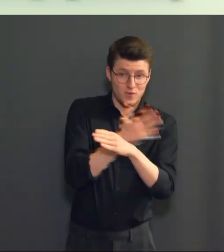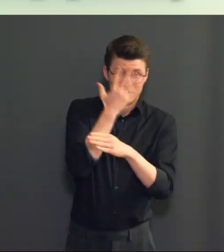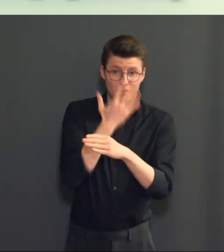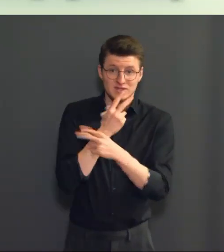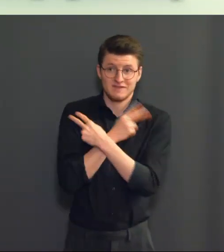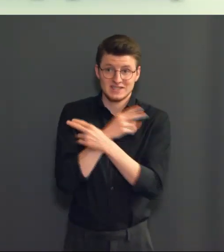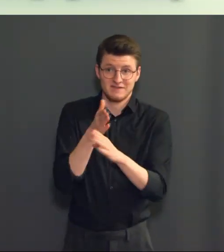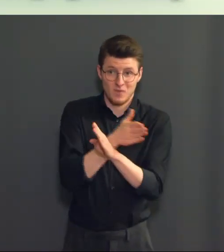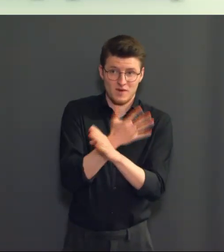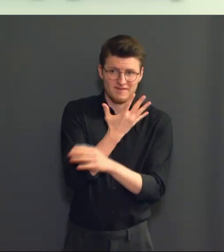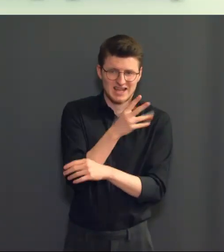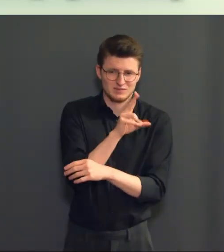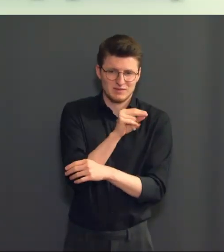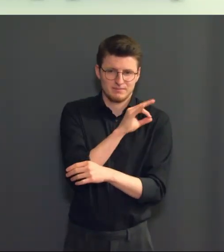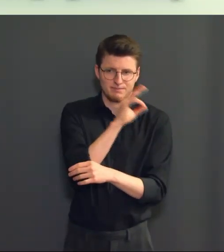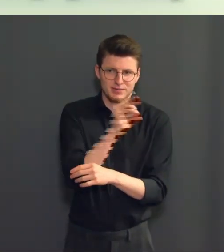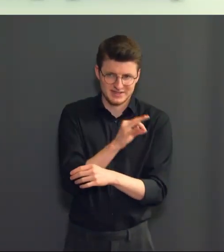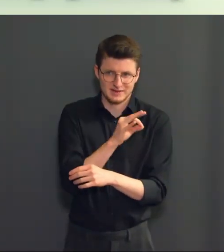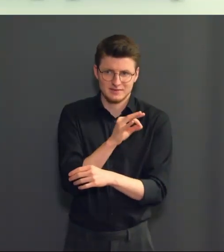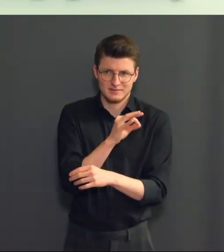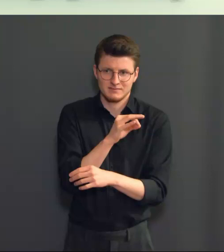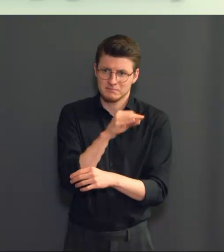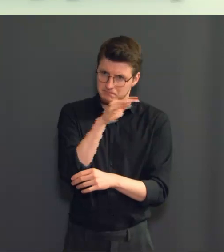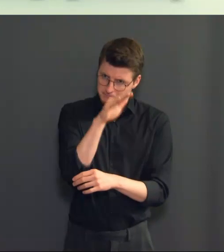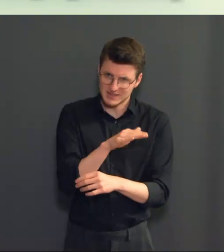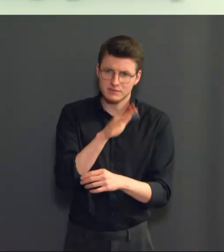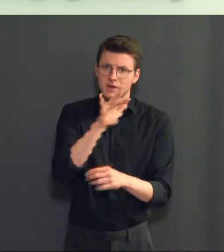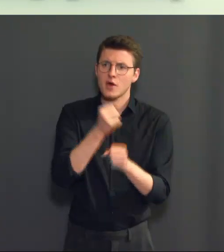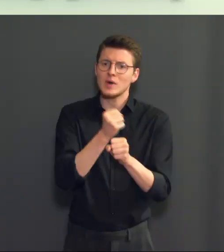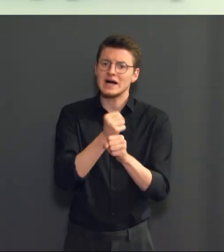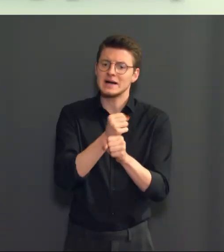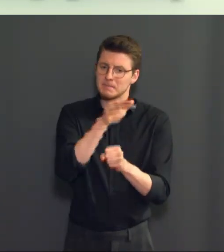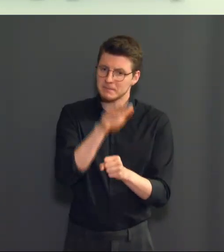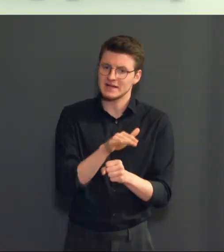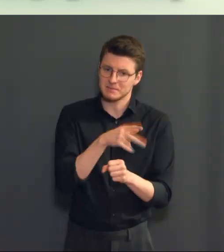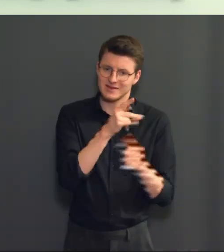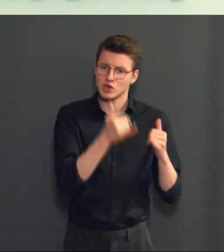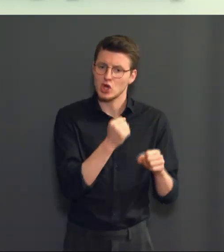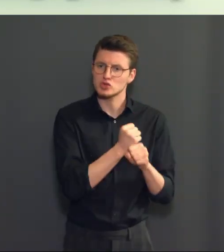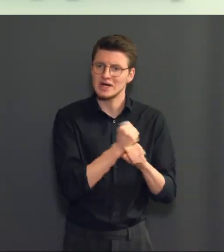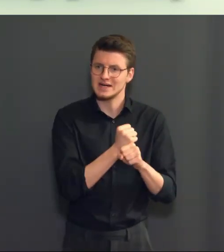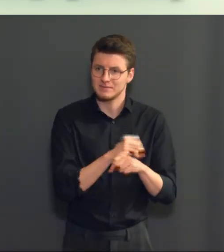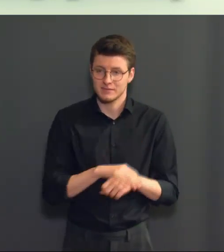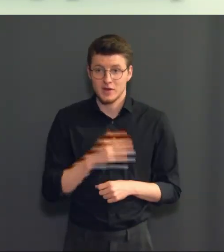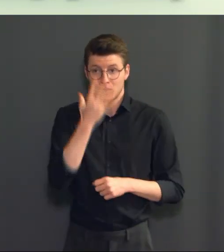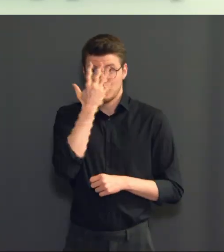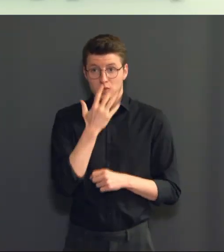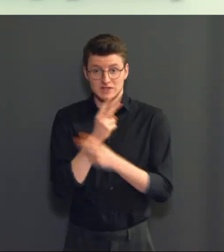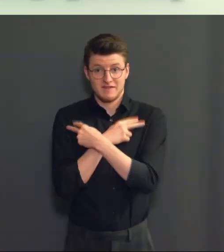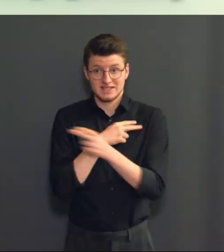werd er 25% minder naar het werk gegaan. In de periode tussen de krokusvakantie